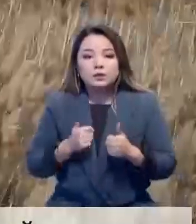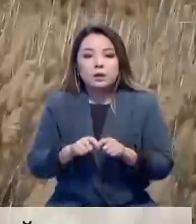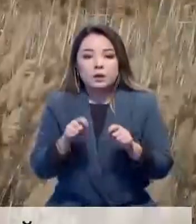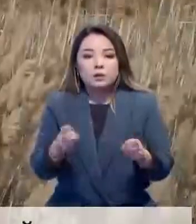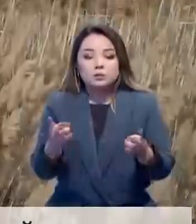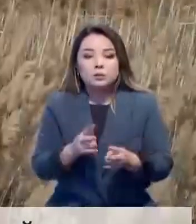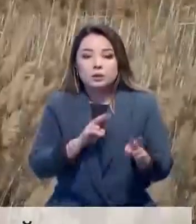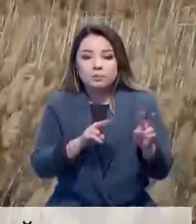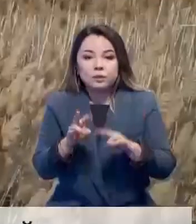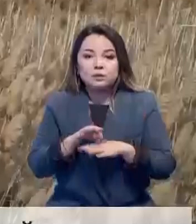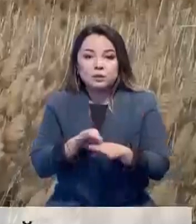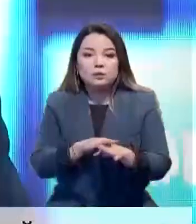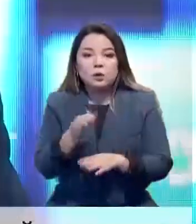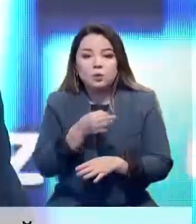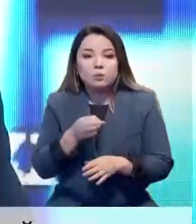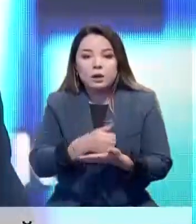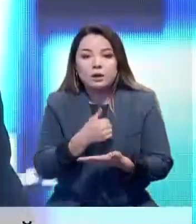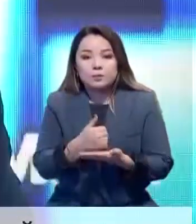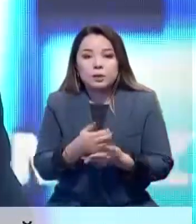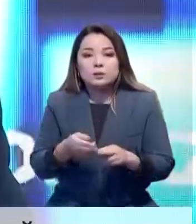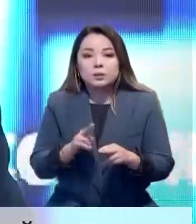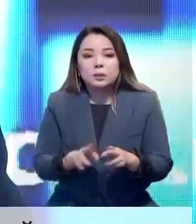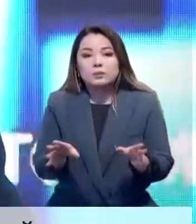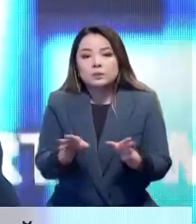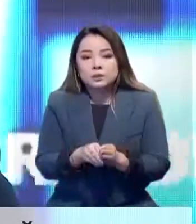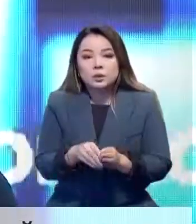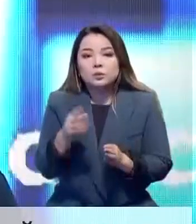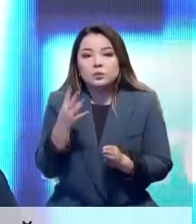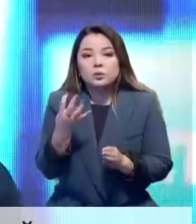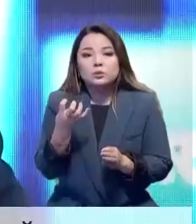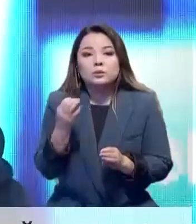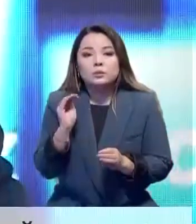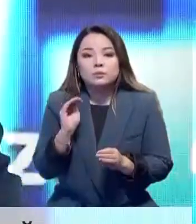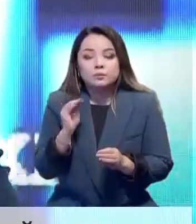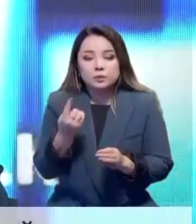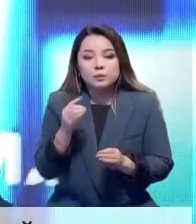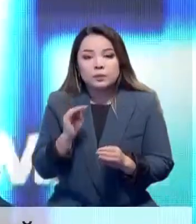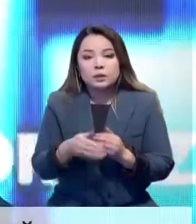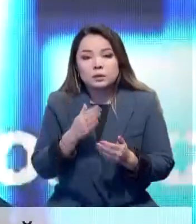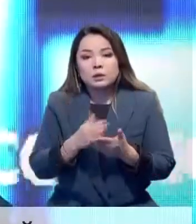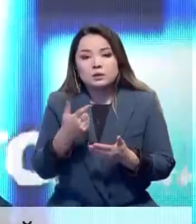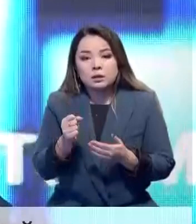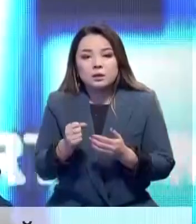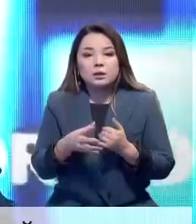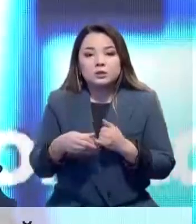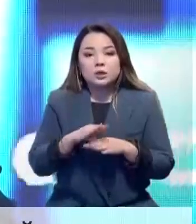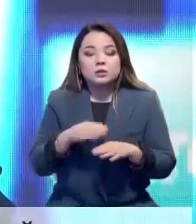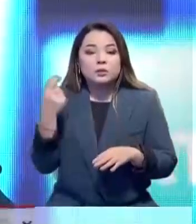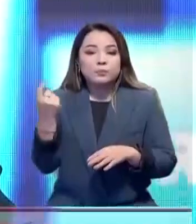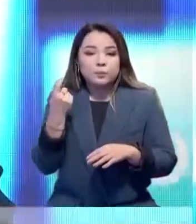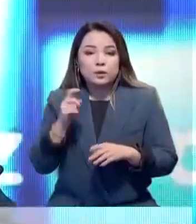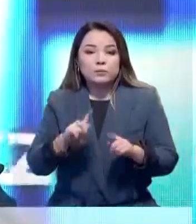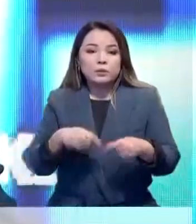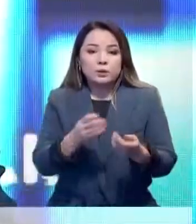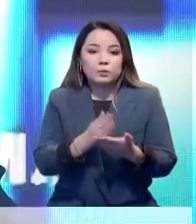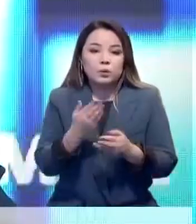болуға қадағаланады, деді облыс әкімі. Сонымен бірге 401 мың гектарға, жаңа мен айтқандағындай, сол жердің иелеріне уведомление